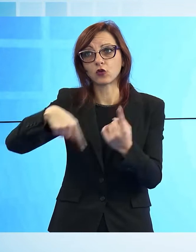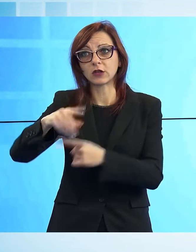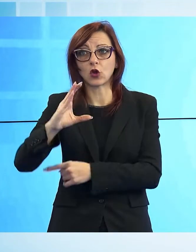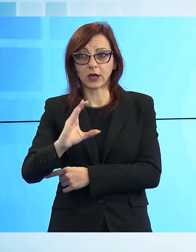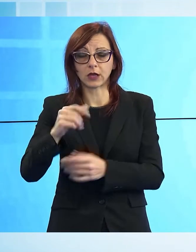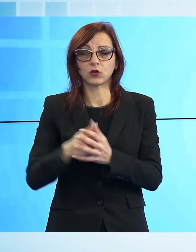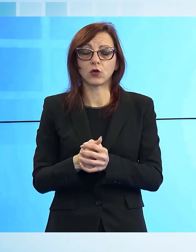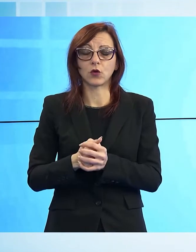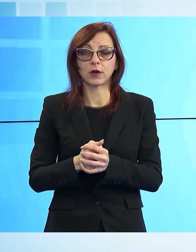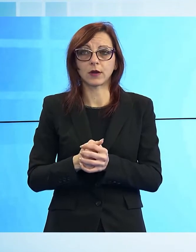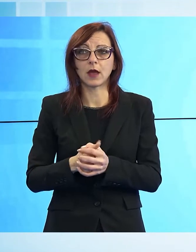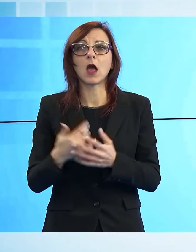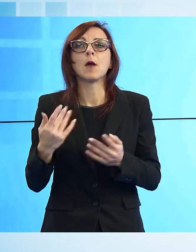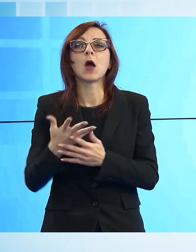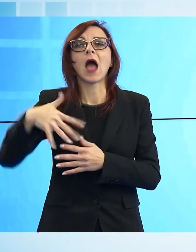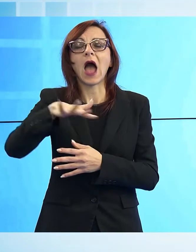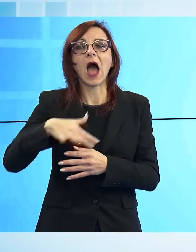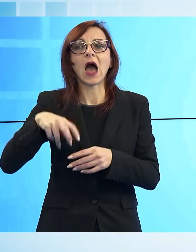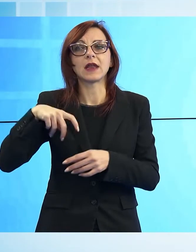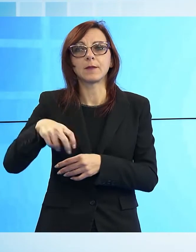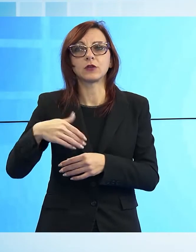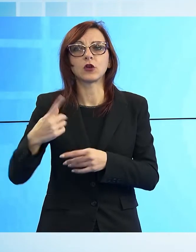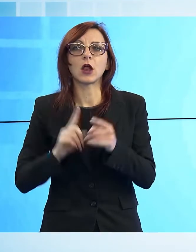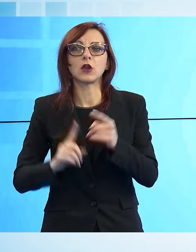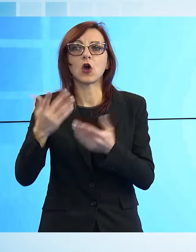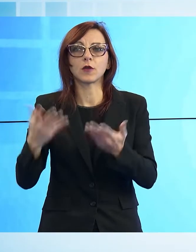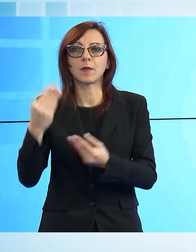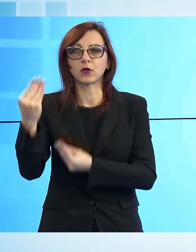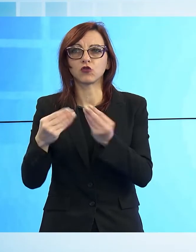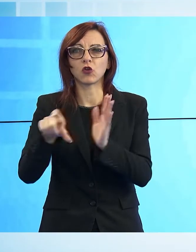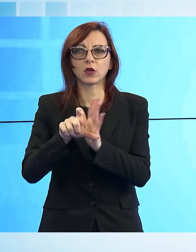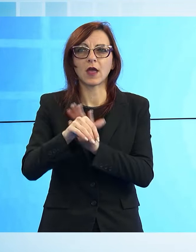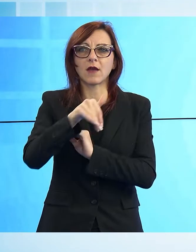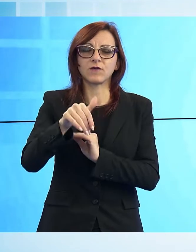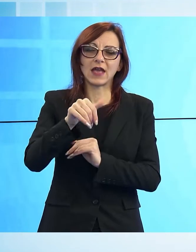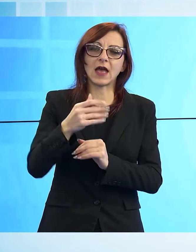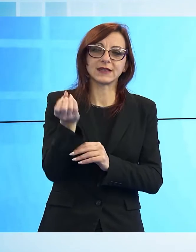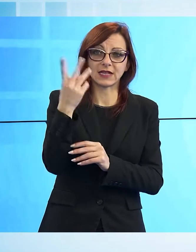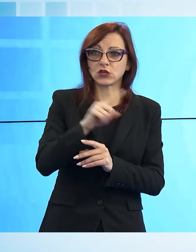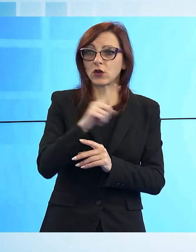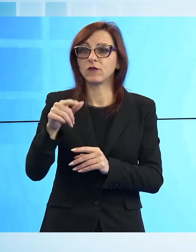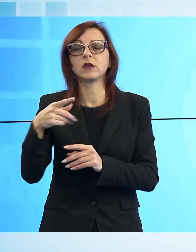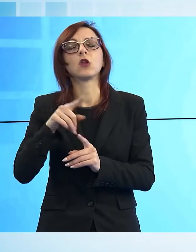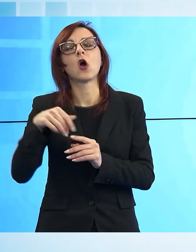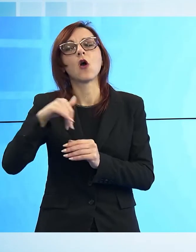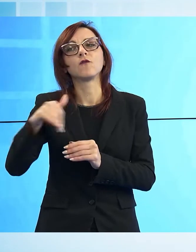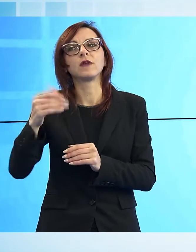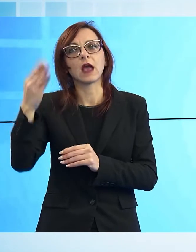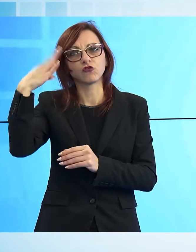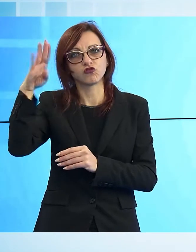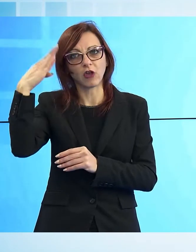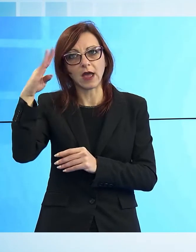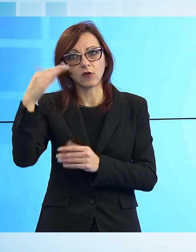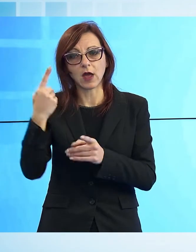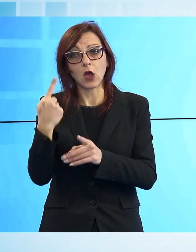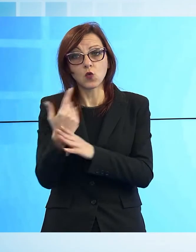il percorso pedonale a nord del Parco Giochi Comunale fra via della Stazione e via Genova e sarà realizzato un nuovo percorso ad est.